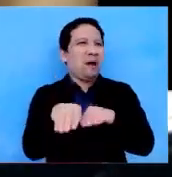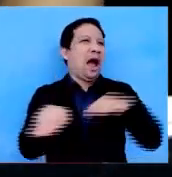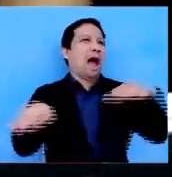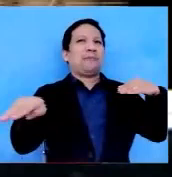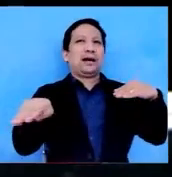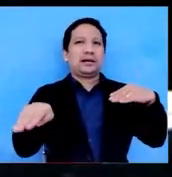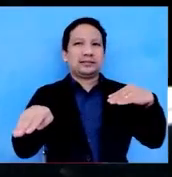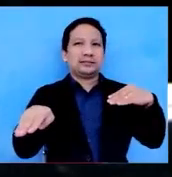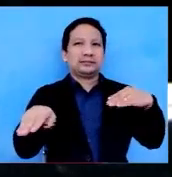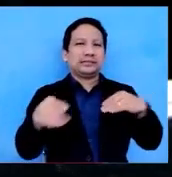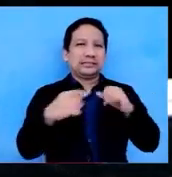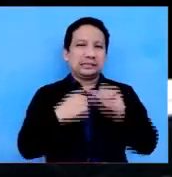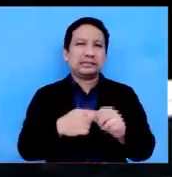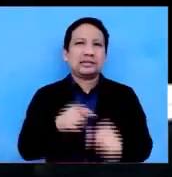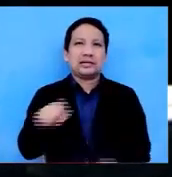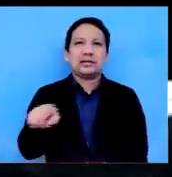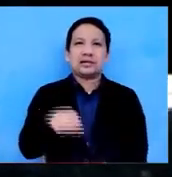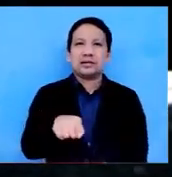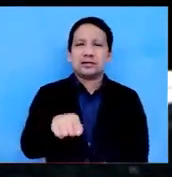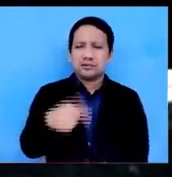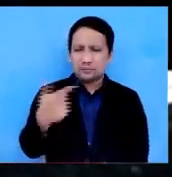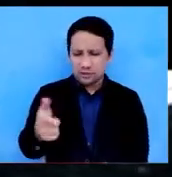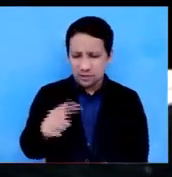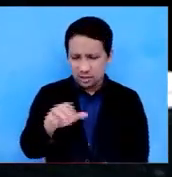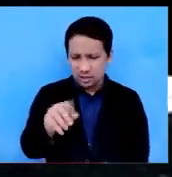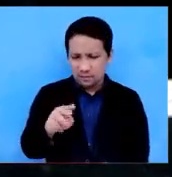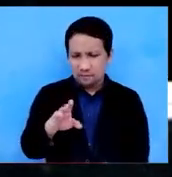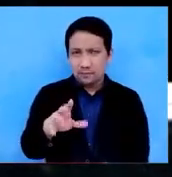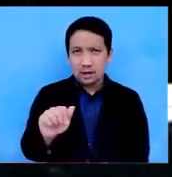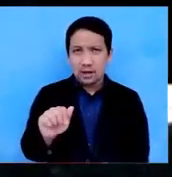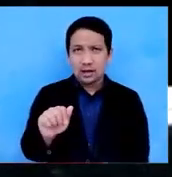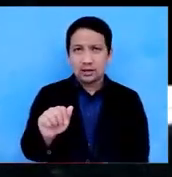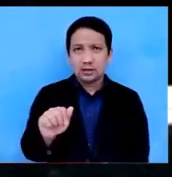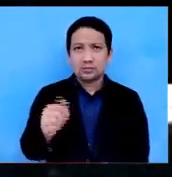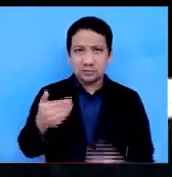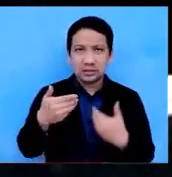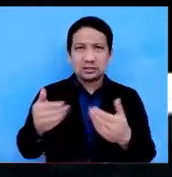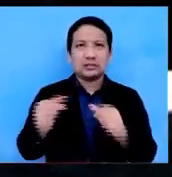sa Calamba, dire-diretso na.